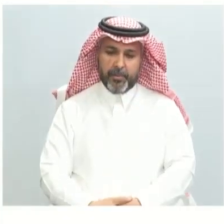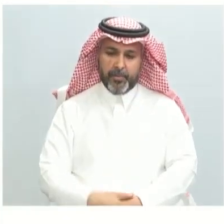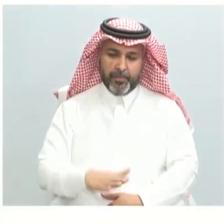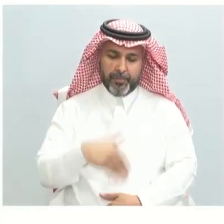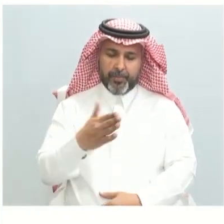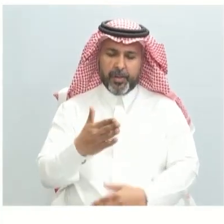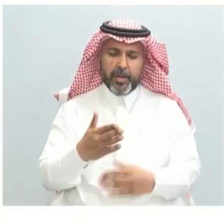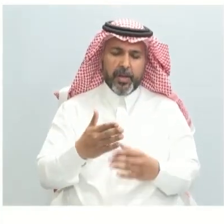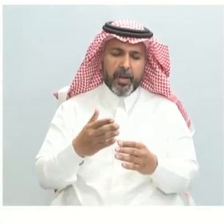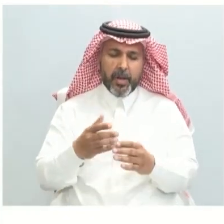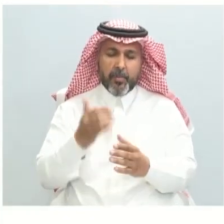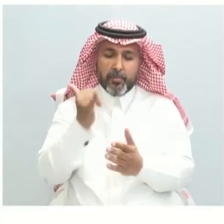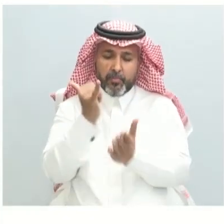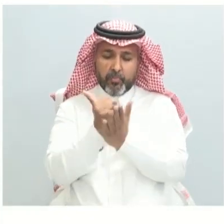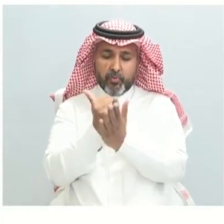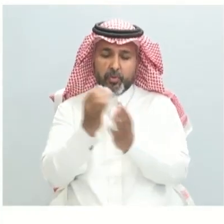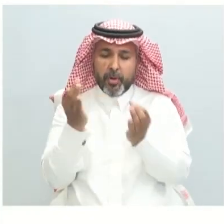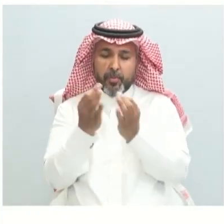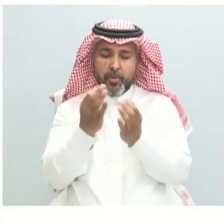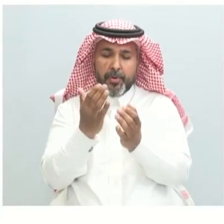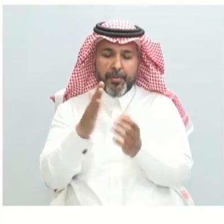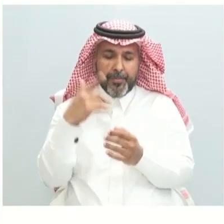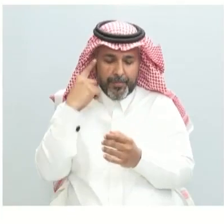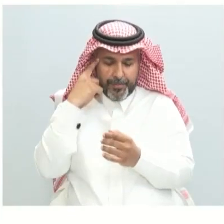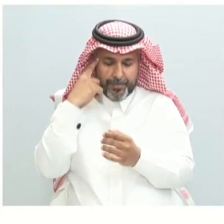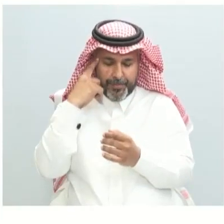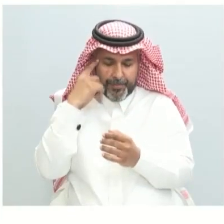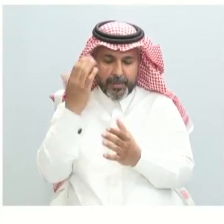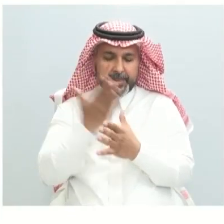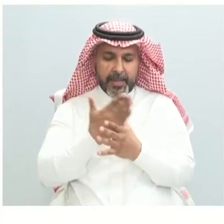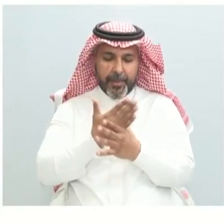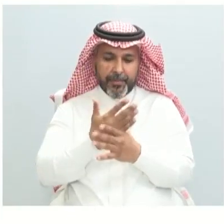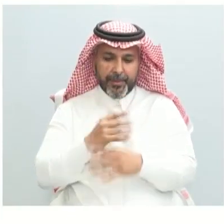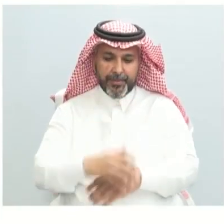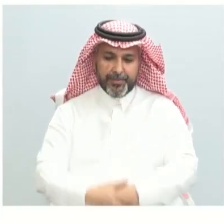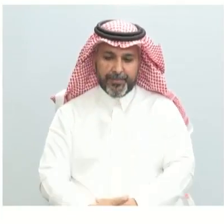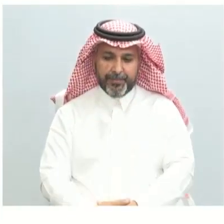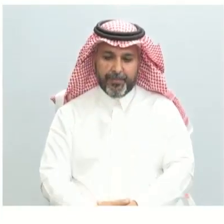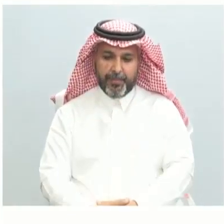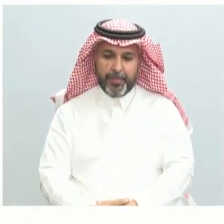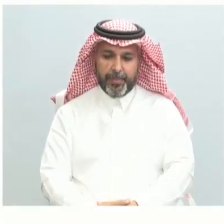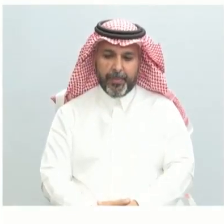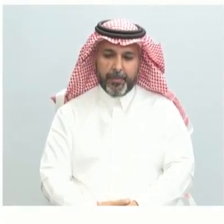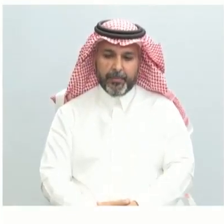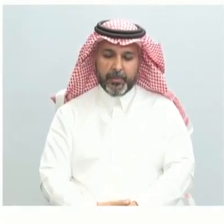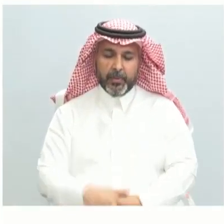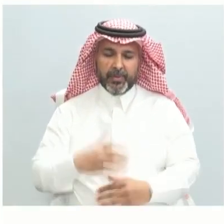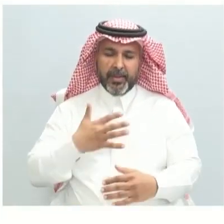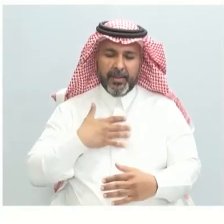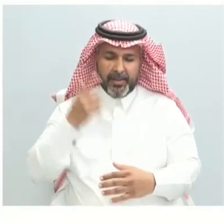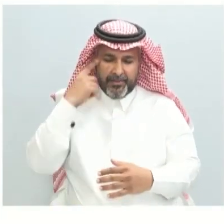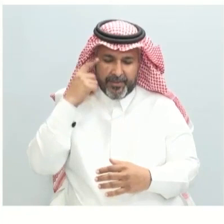عن فوائد المسؤوليه ووسائل تحملها تؤدي المسؤوليه الى مزيد من